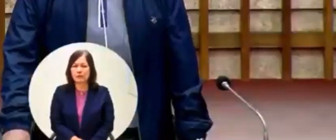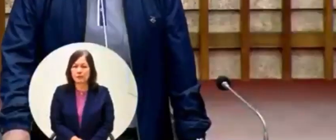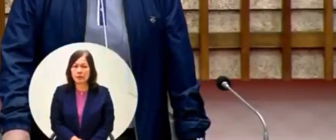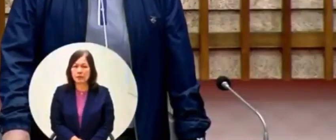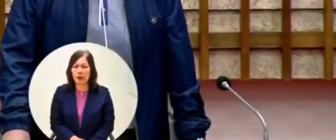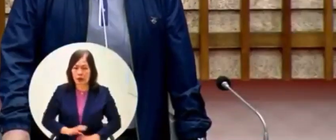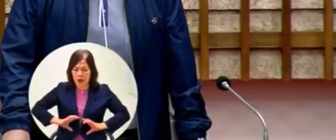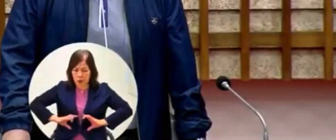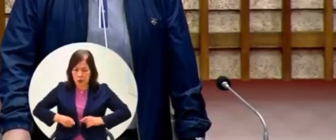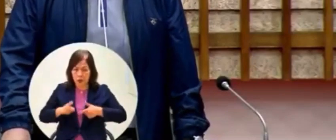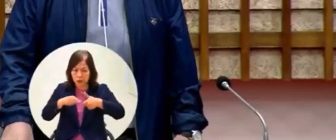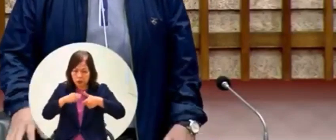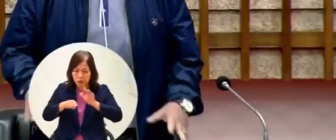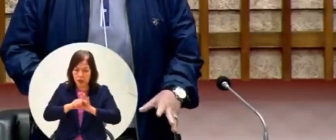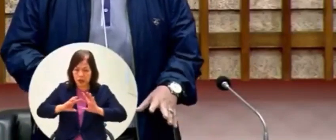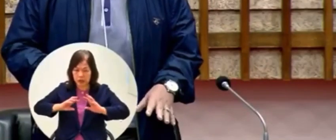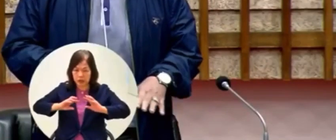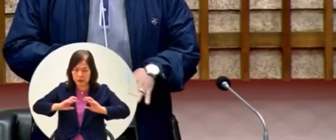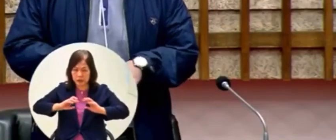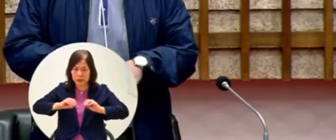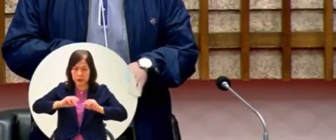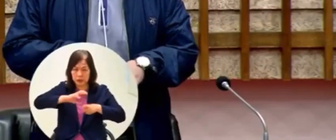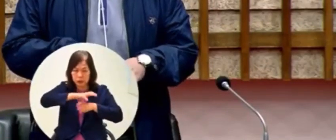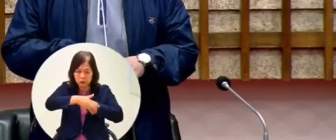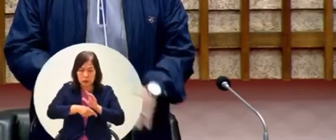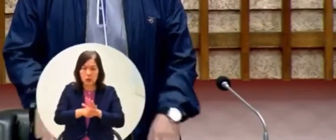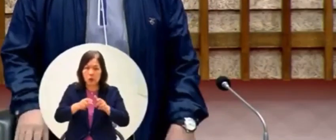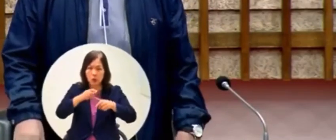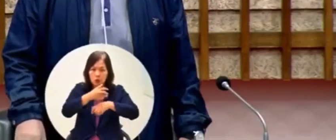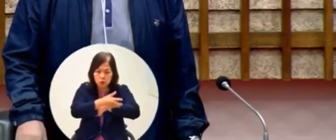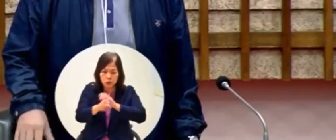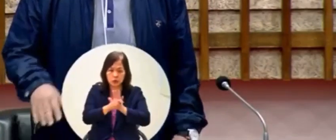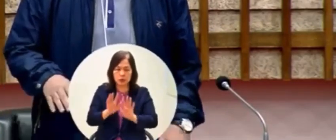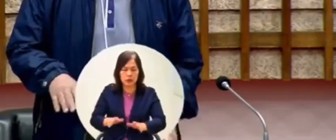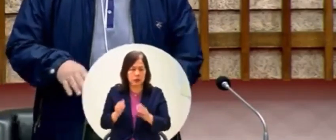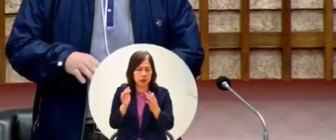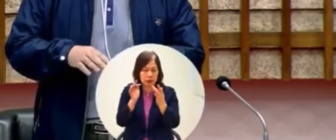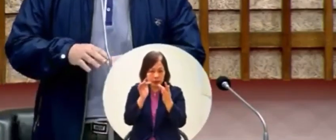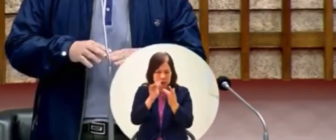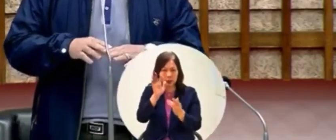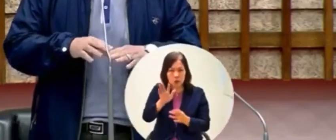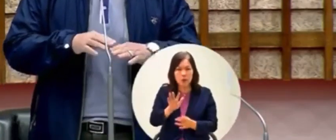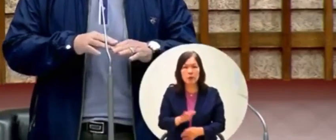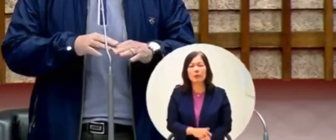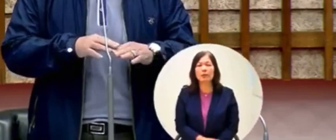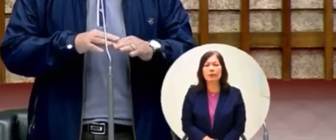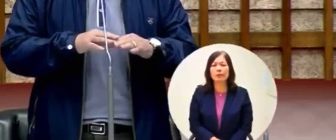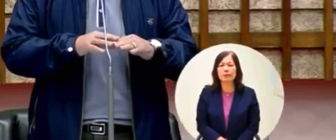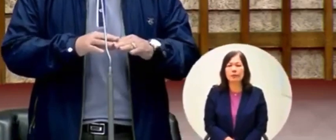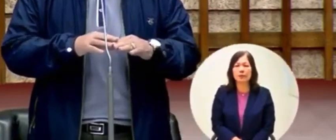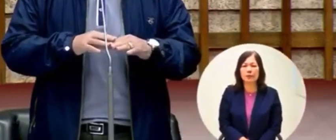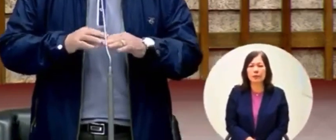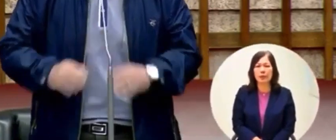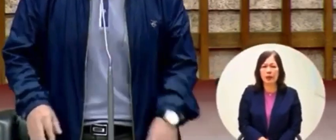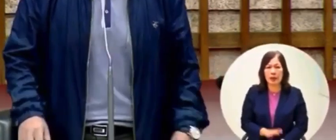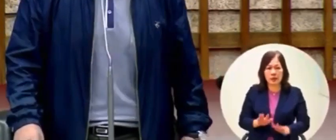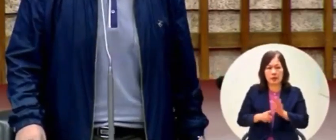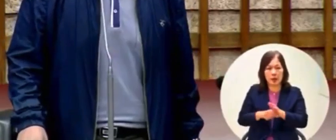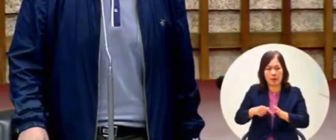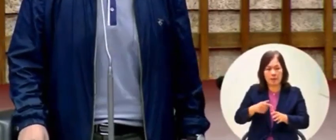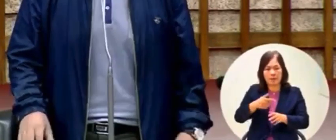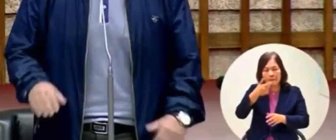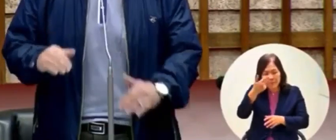化地球村是我们现在面对的接轨式，我们已经的步调已经慢